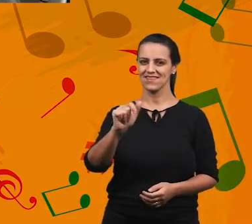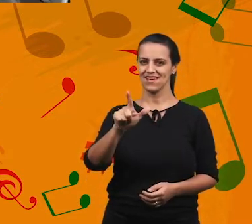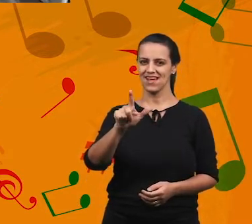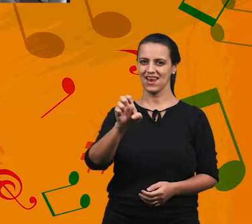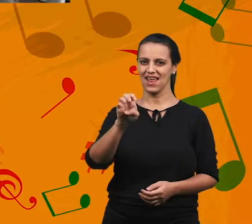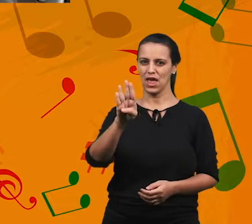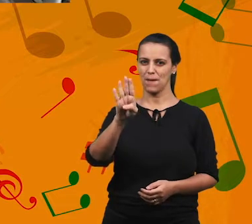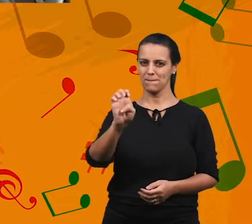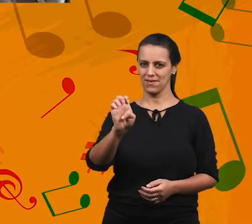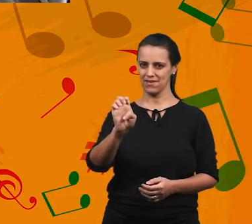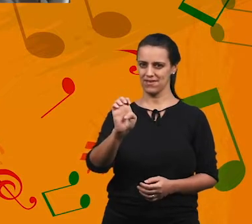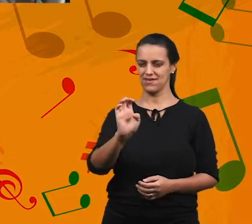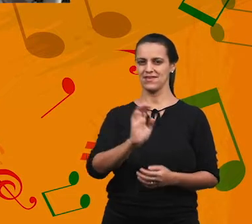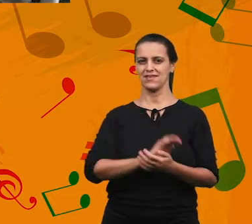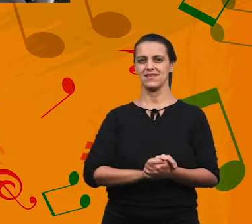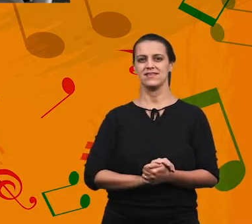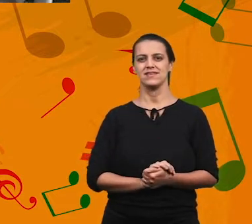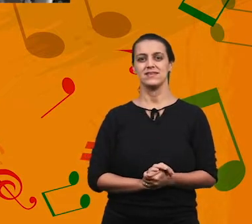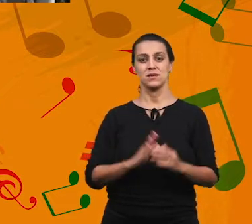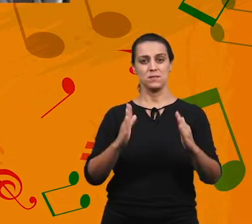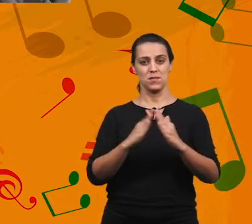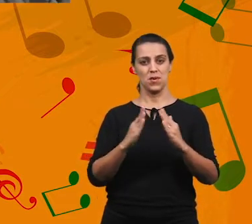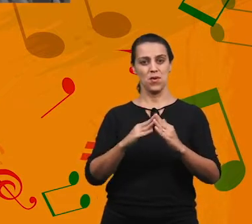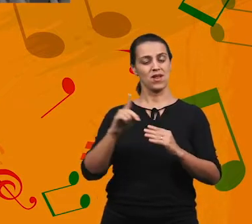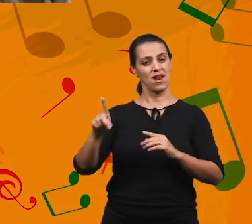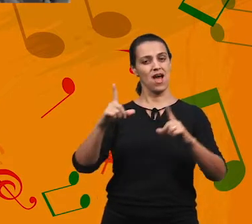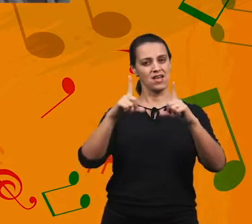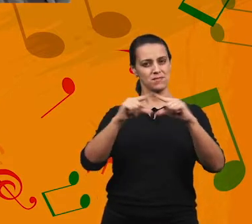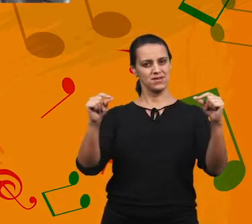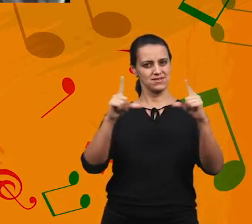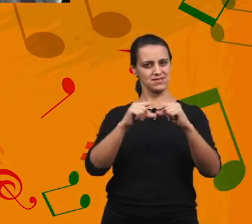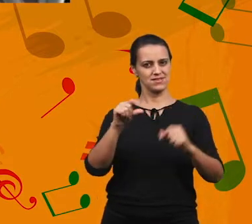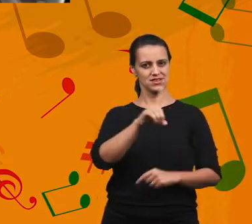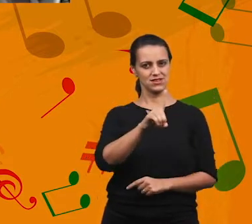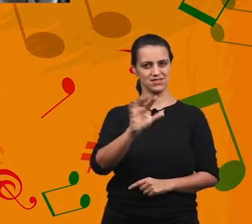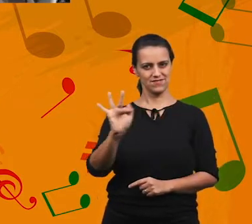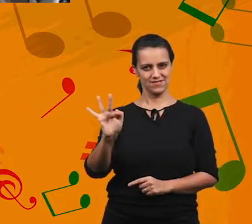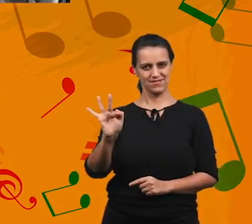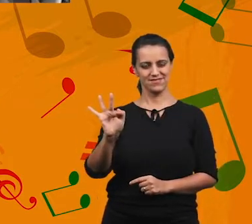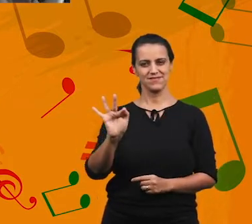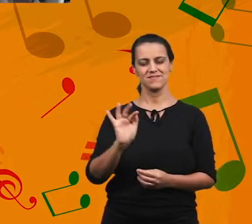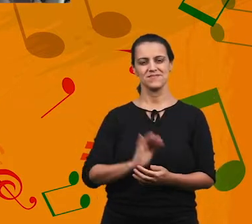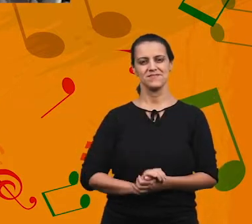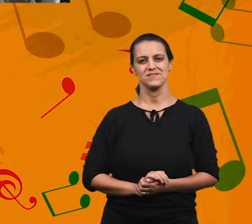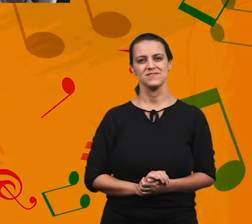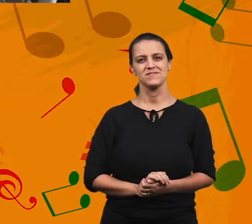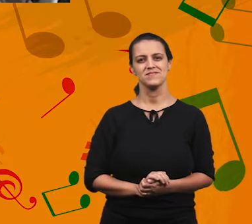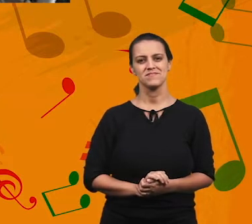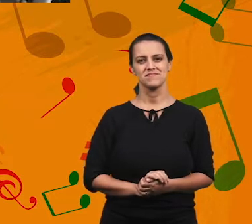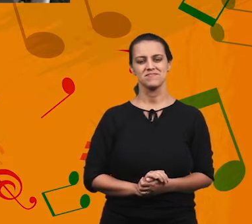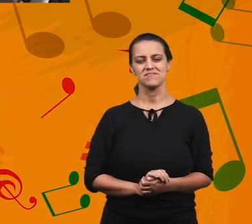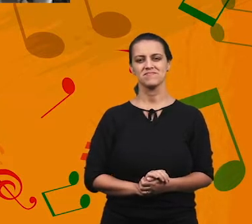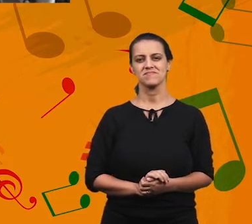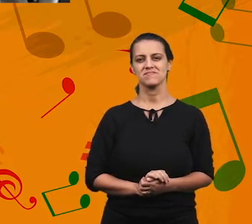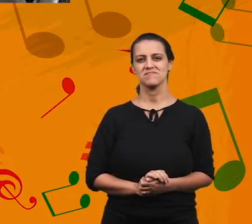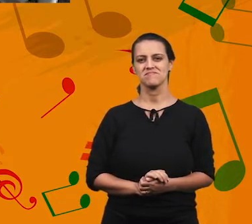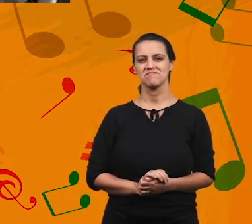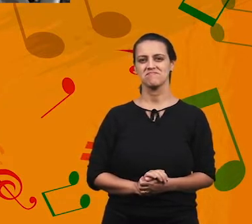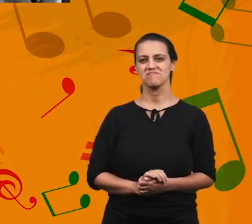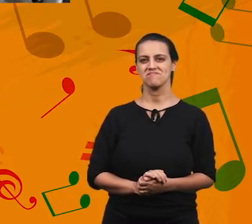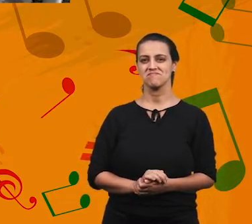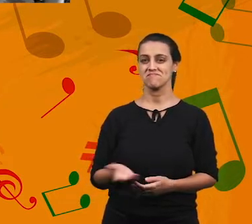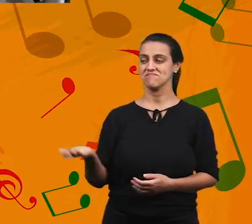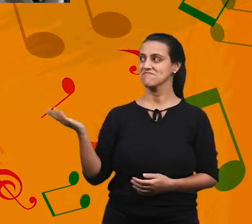Это брат Калеби из города Бразилия, штата Дистрито Федерал.